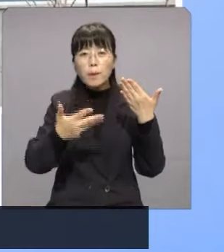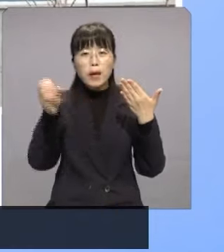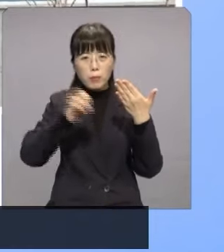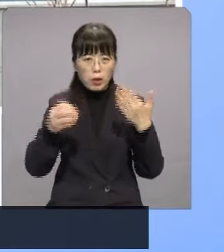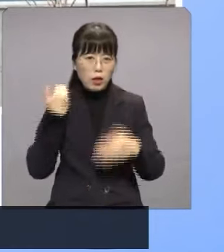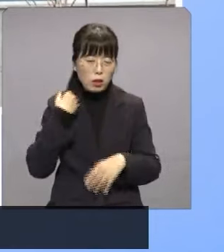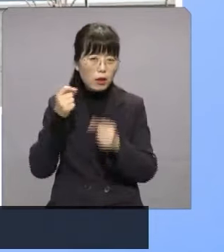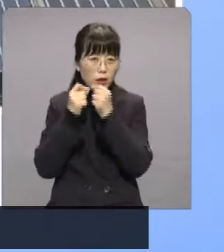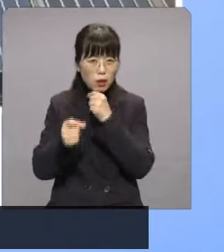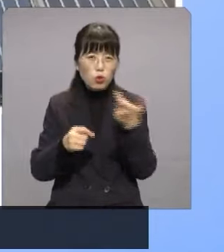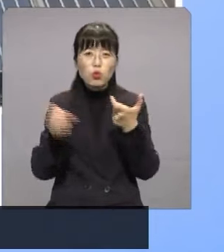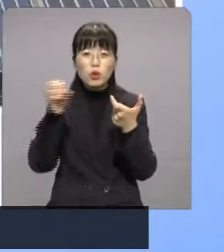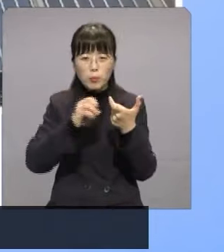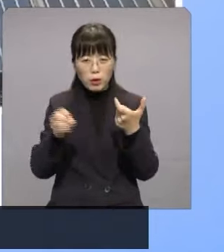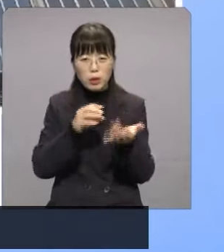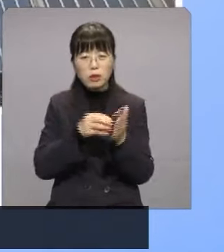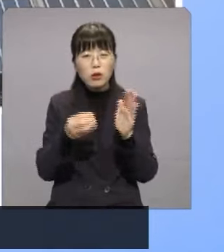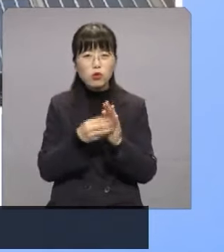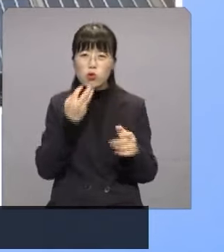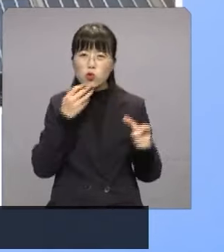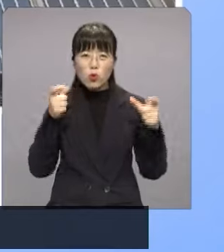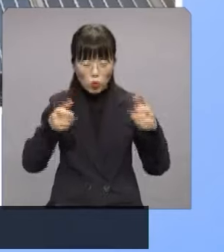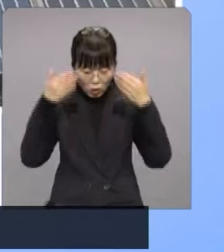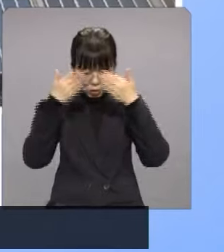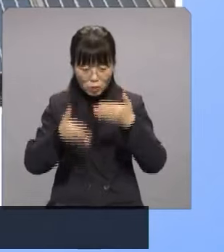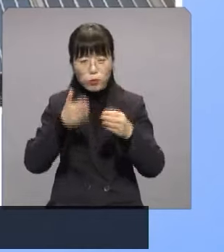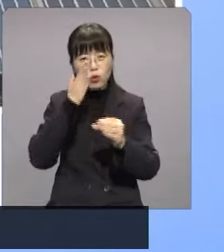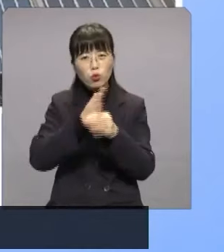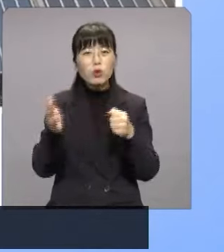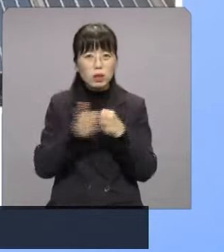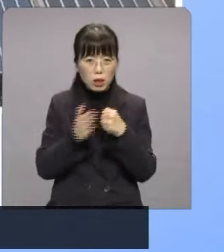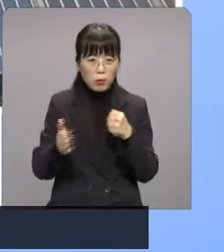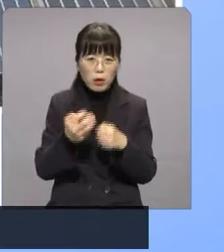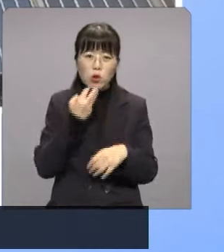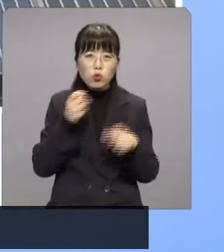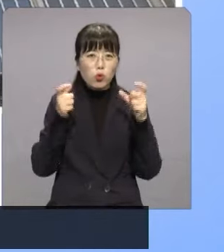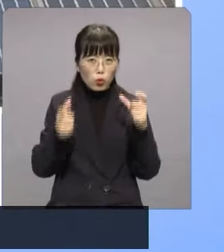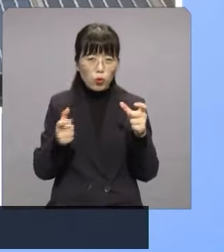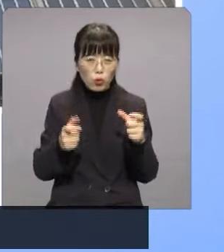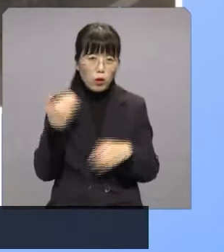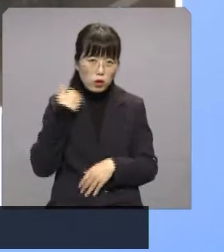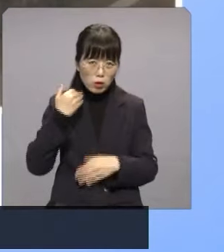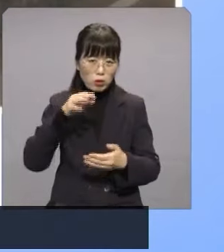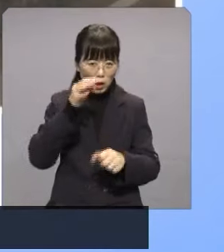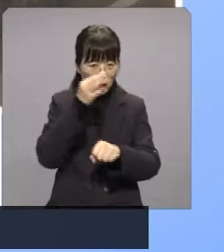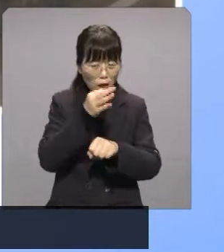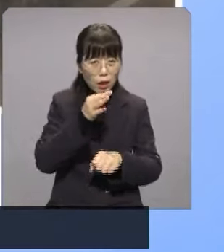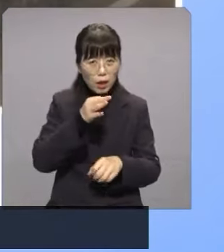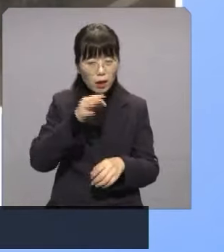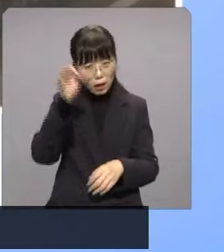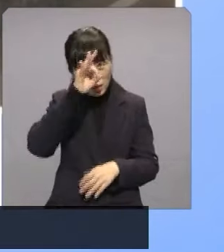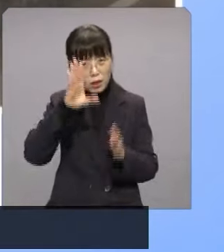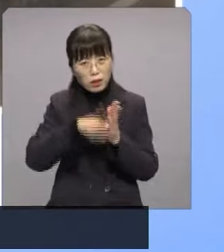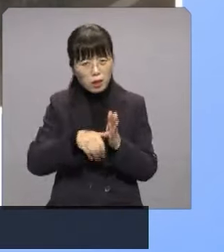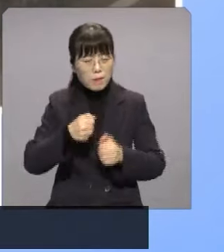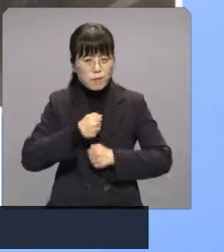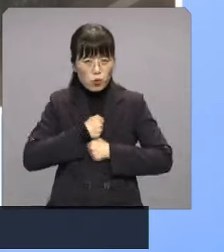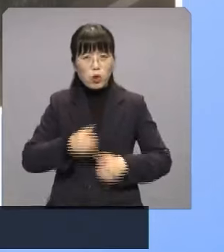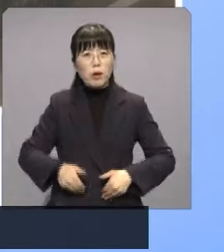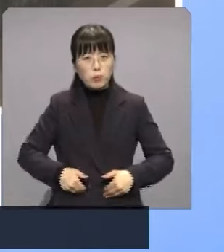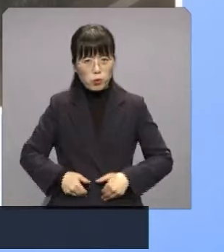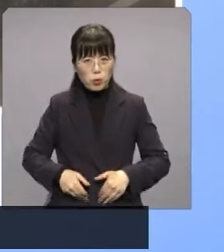거의 전세 사기의 60%가량이 수도권에 집중되고 있기 때문에 수도권에서 전세를 얻을 때는 각별한 주의가 필요하다는